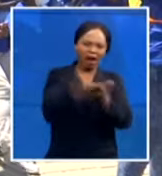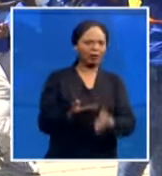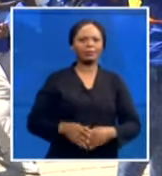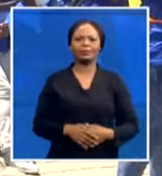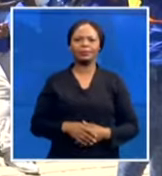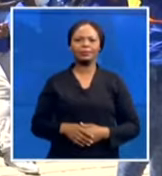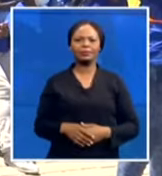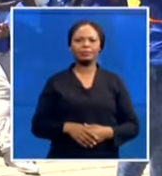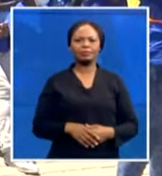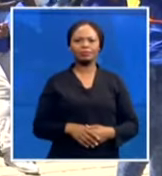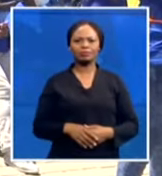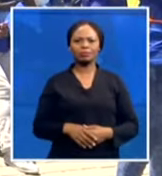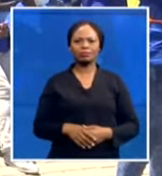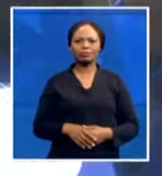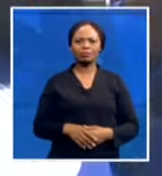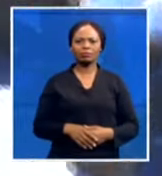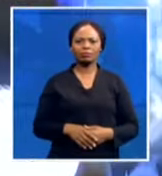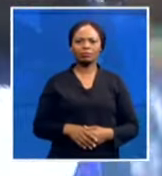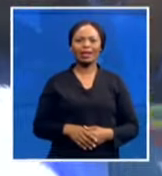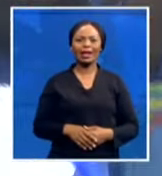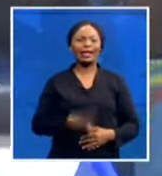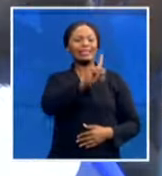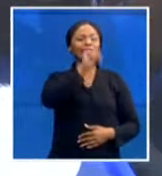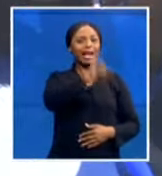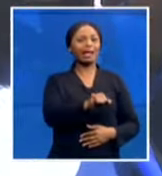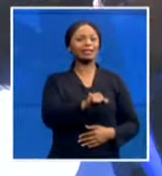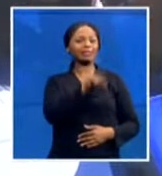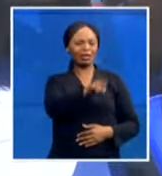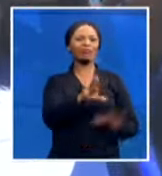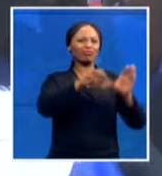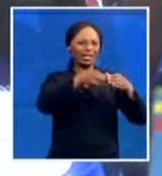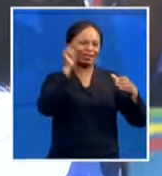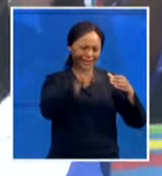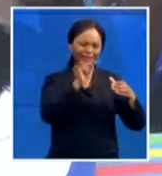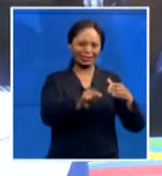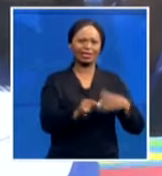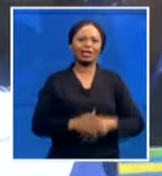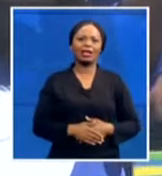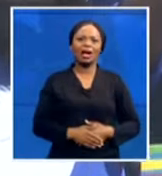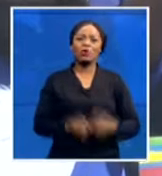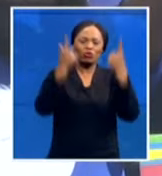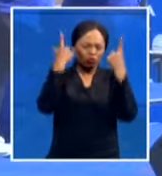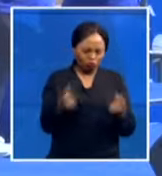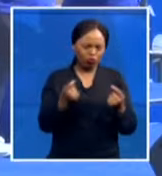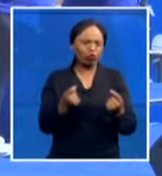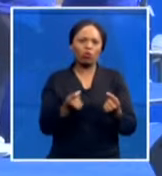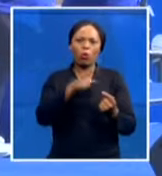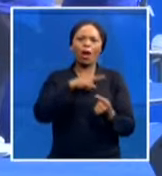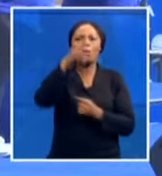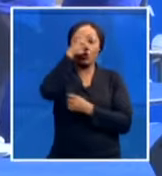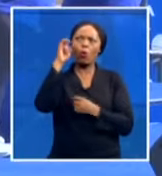That party is the DA, but we can't do it without a massive blue wave on the 1st of